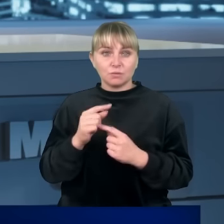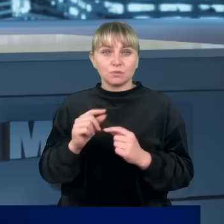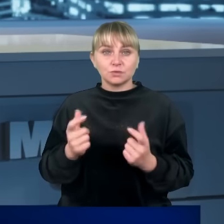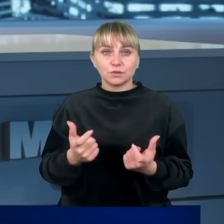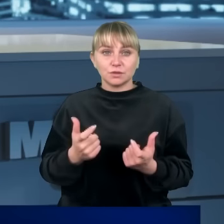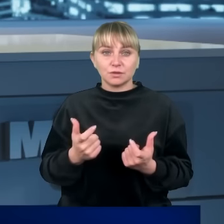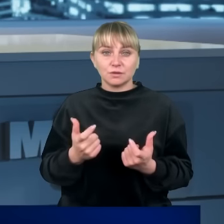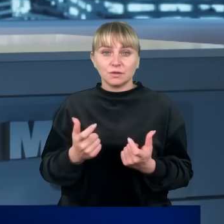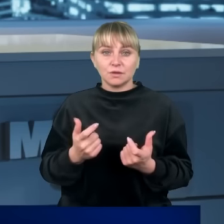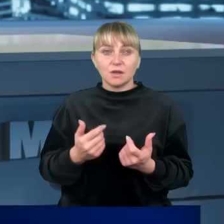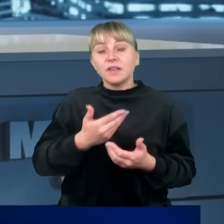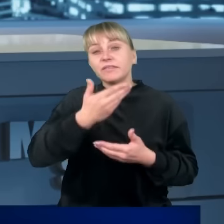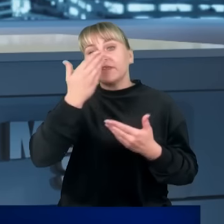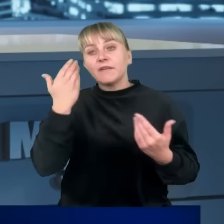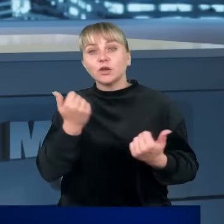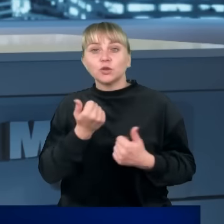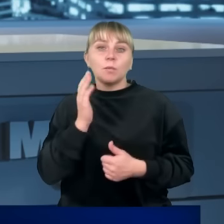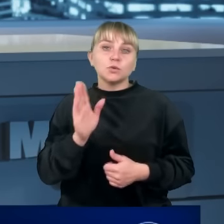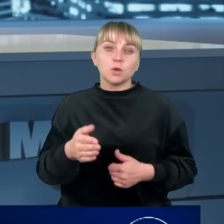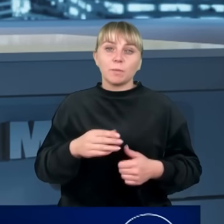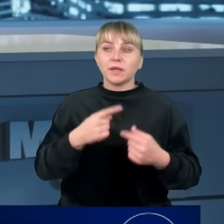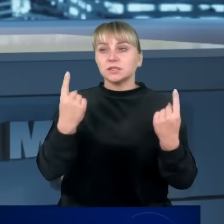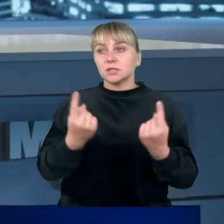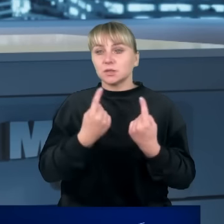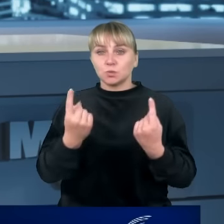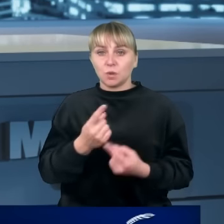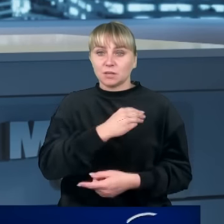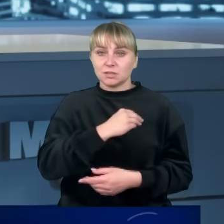nie wiadomo, co w Polsce się wydarzy, ale...